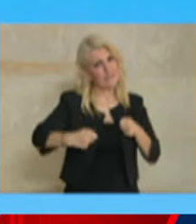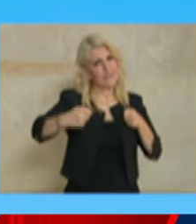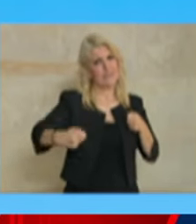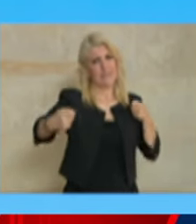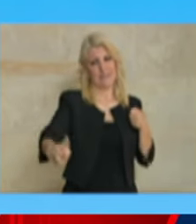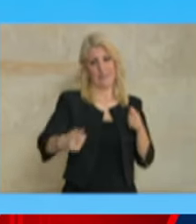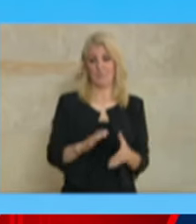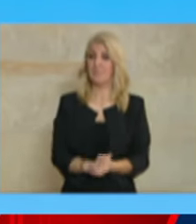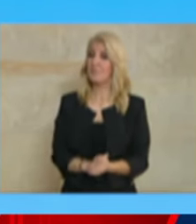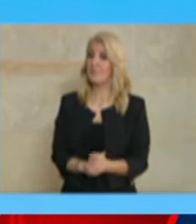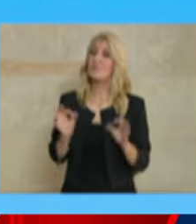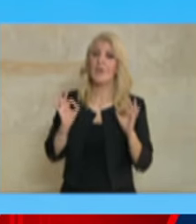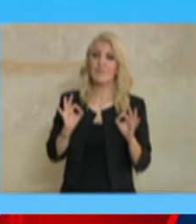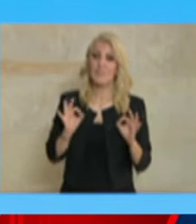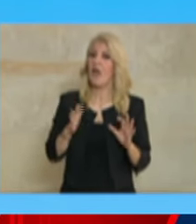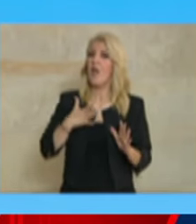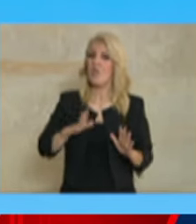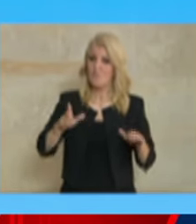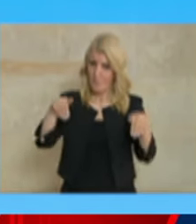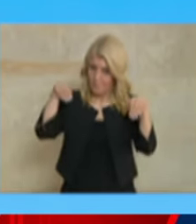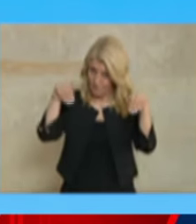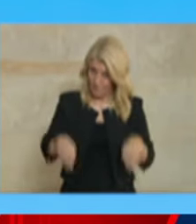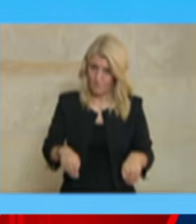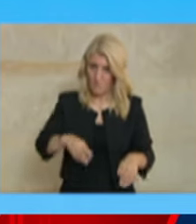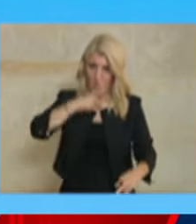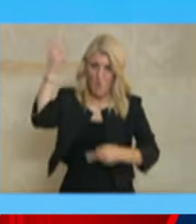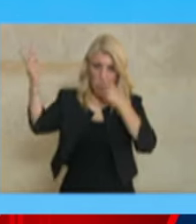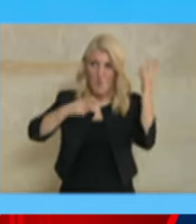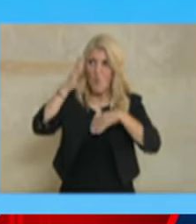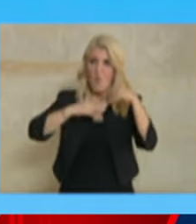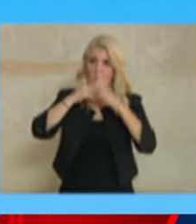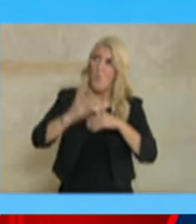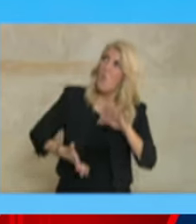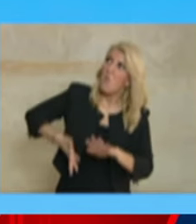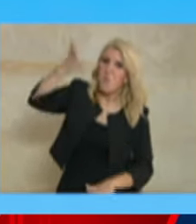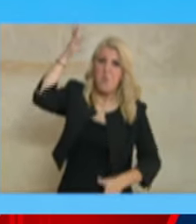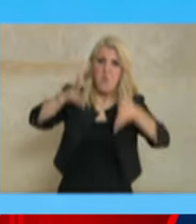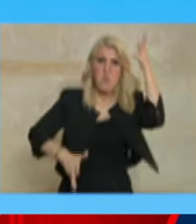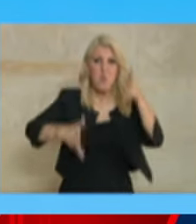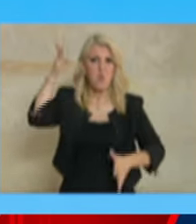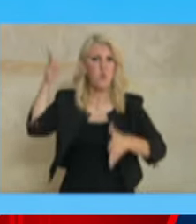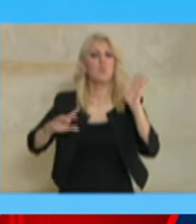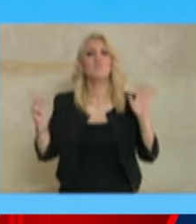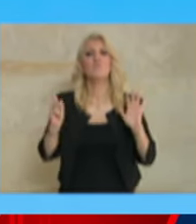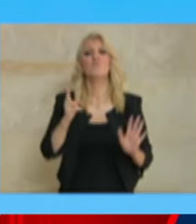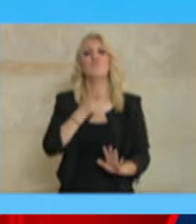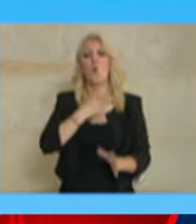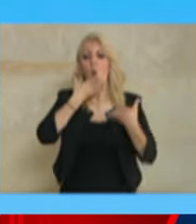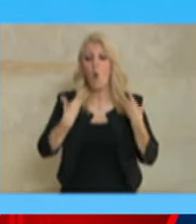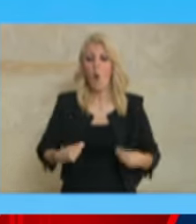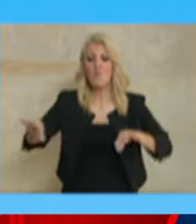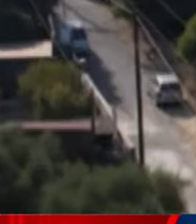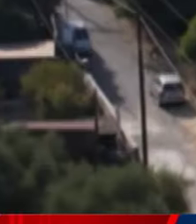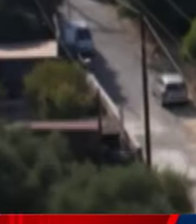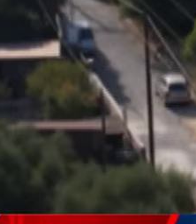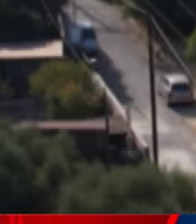πειθαρχία στη δόμηση. Τοπικά πολεοδομικά σχέδια. Η μεγαλύτερη μεταρρύθμιση ίσως που γίνεται από συστάσεις ελληνικού κράτους στην οργάνωση του